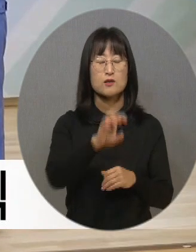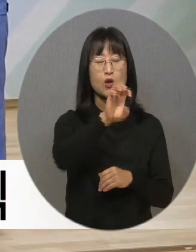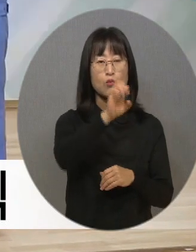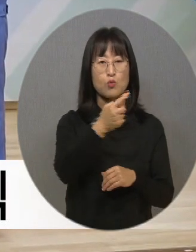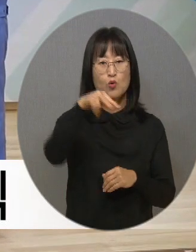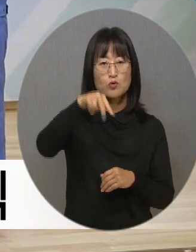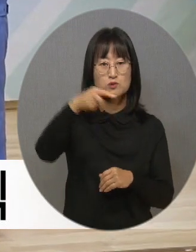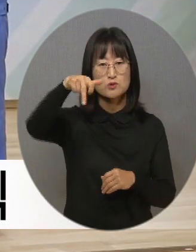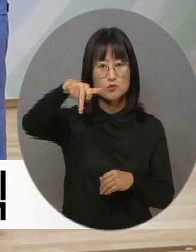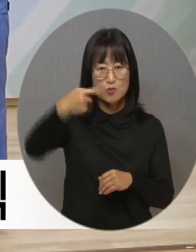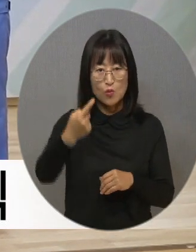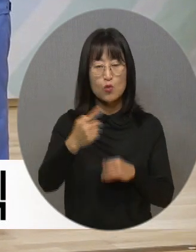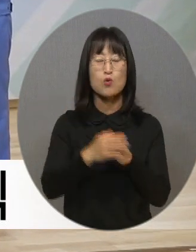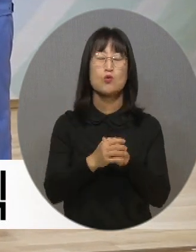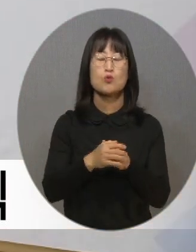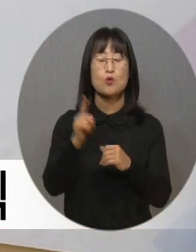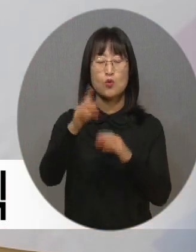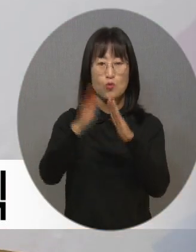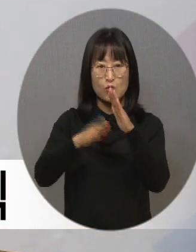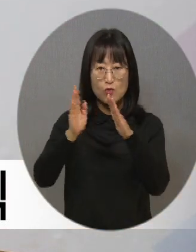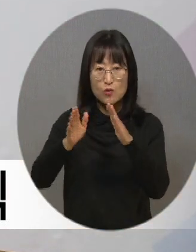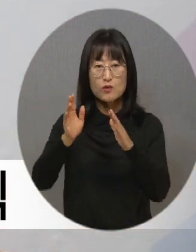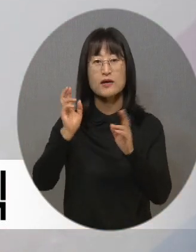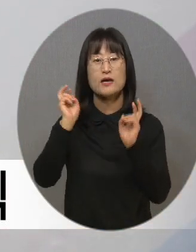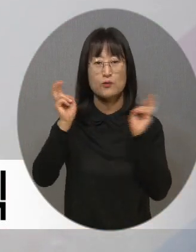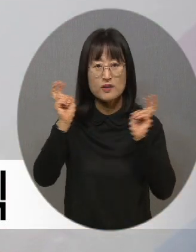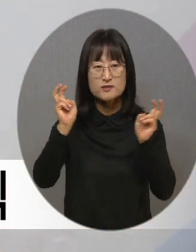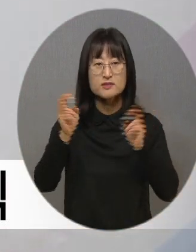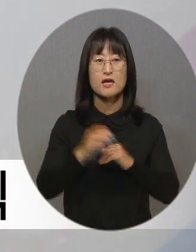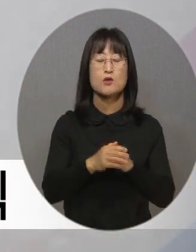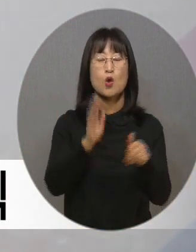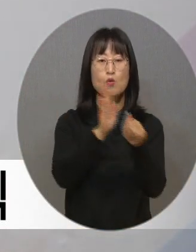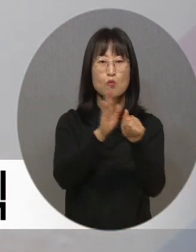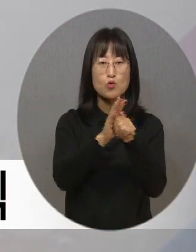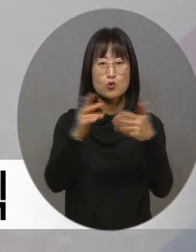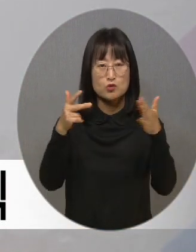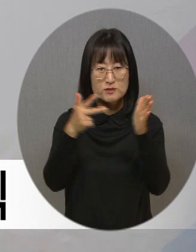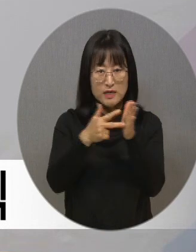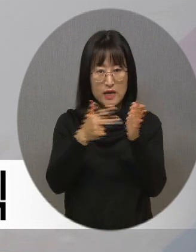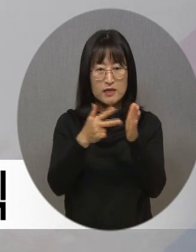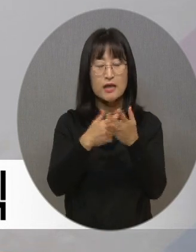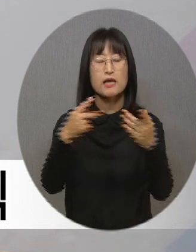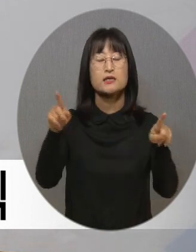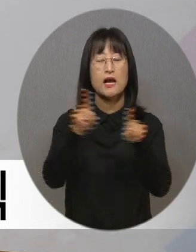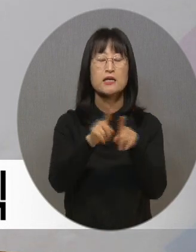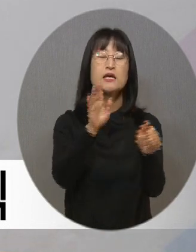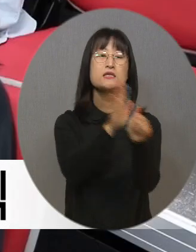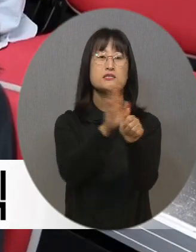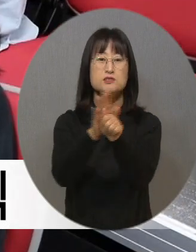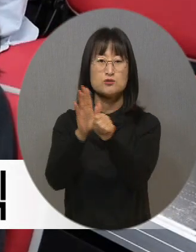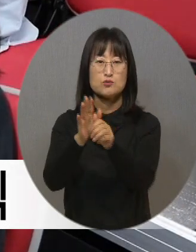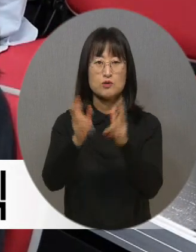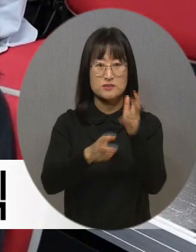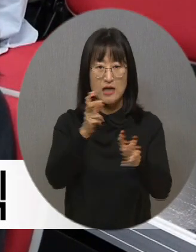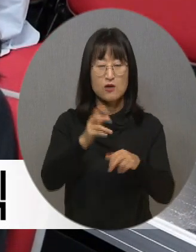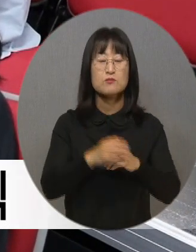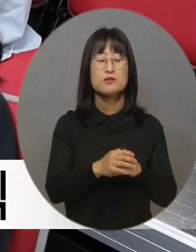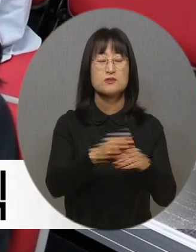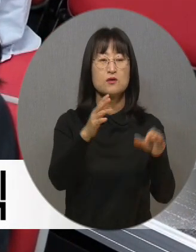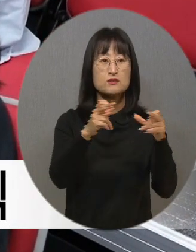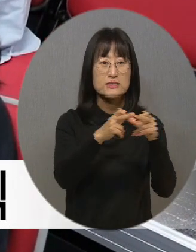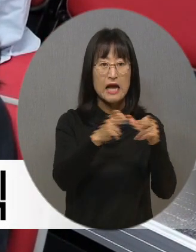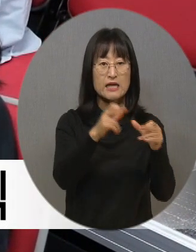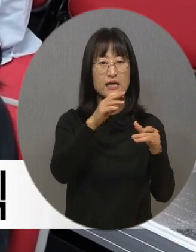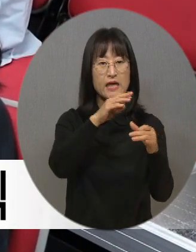광양제철소, 여수광양항만공사, 광양시 어린이 보육재단이 함께 추진하는 지원사업으로 장애아동 치료에